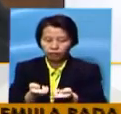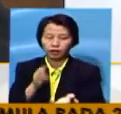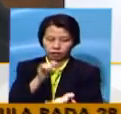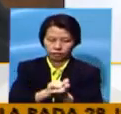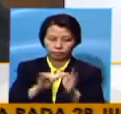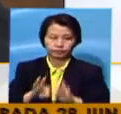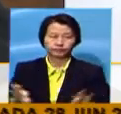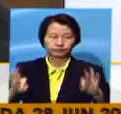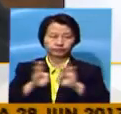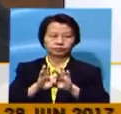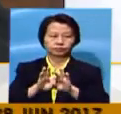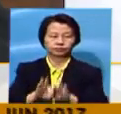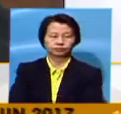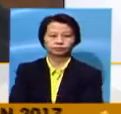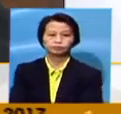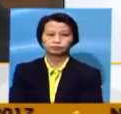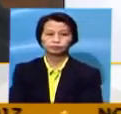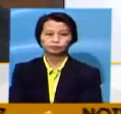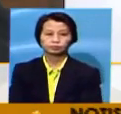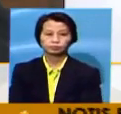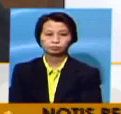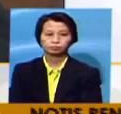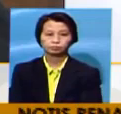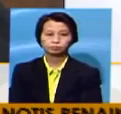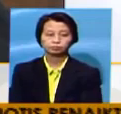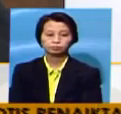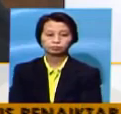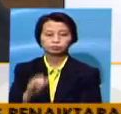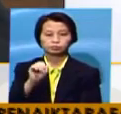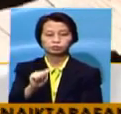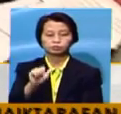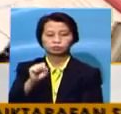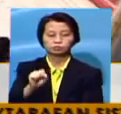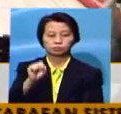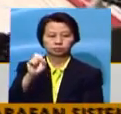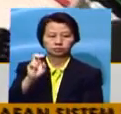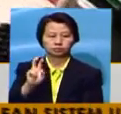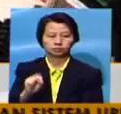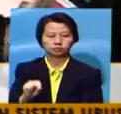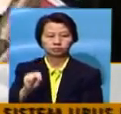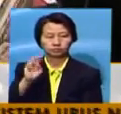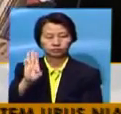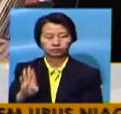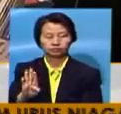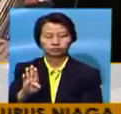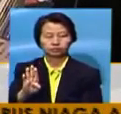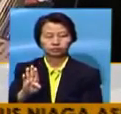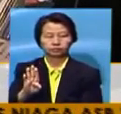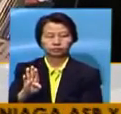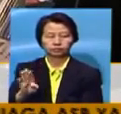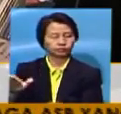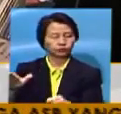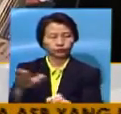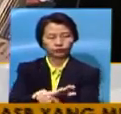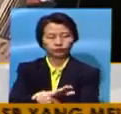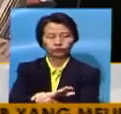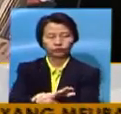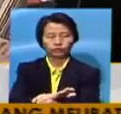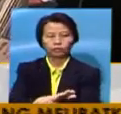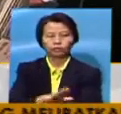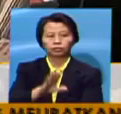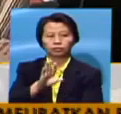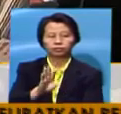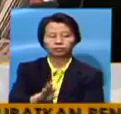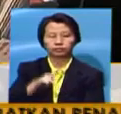penting sekali amanah saham nasional berhad asnb anak Syarikat milik penuh permodalan nasional